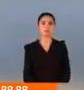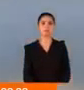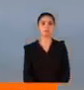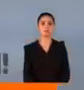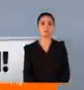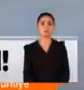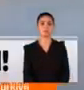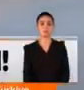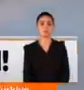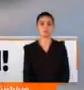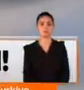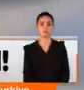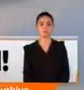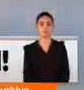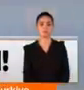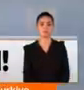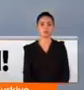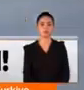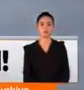Evet, burası Esenler.